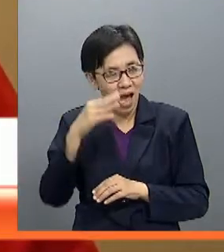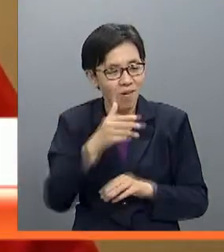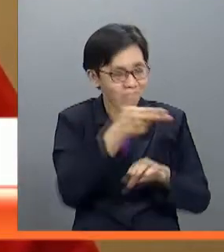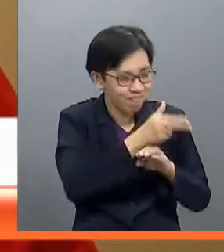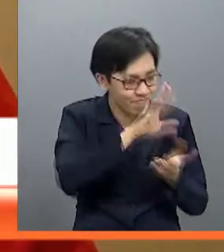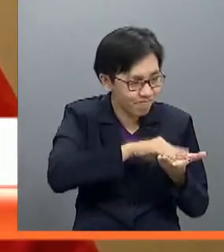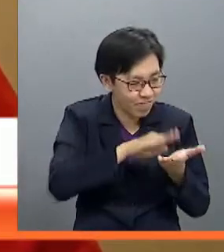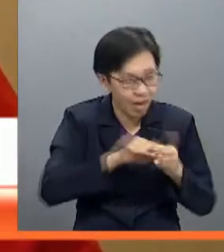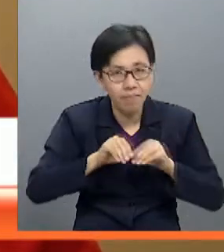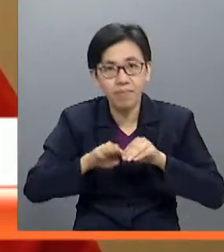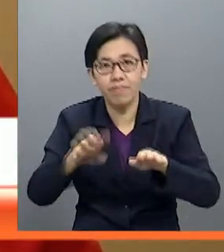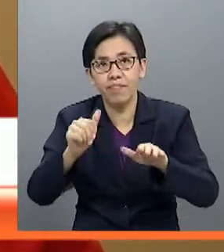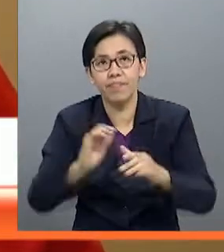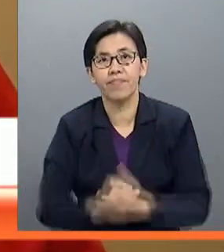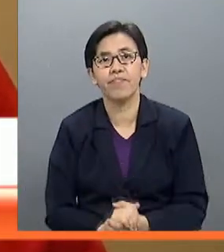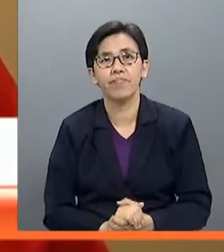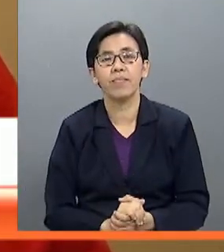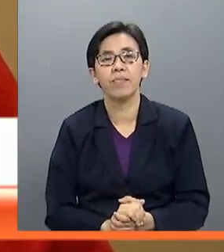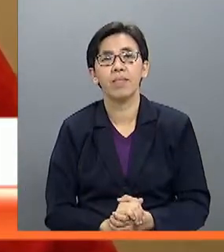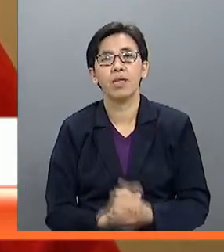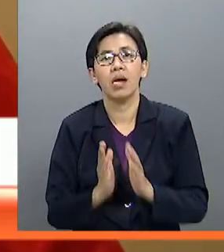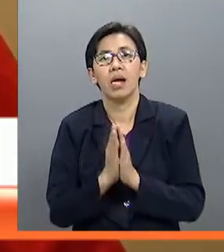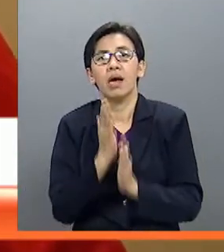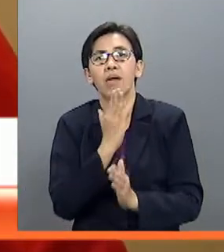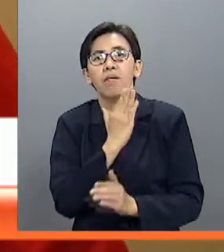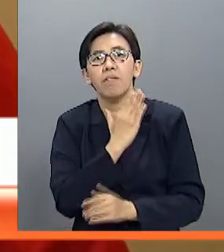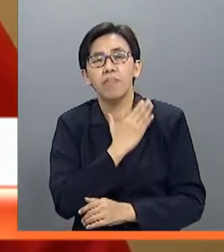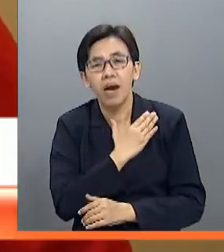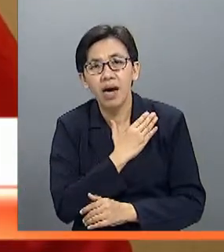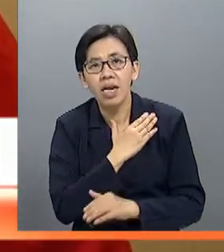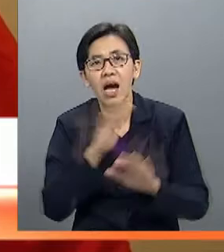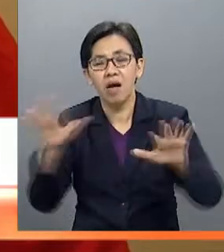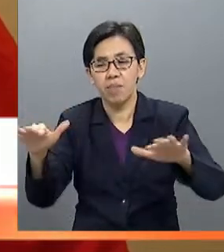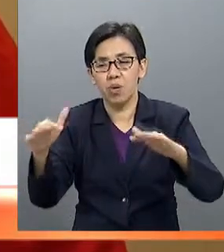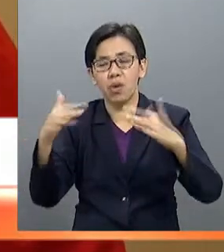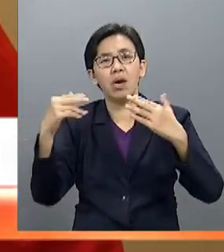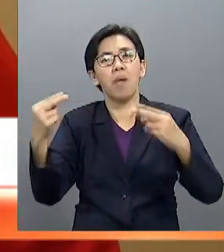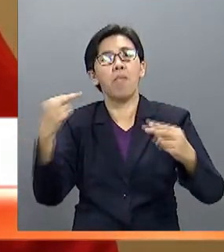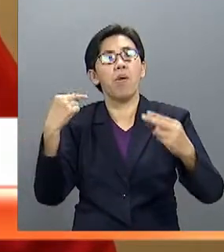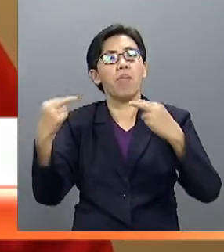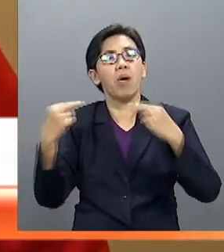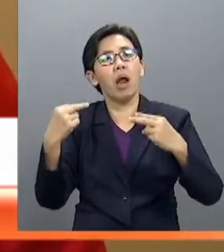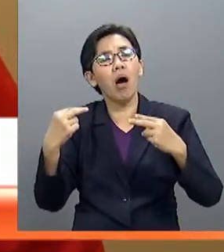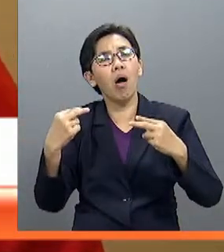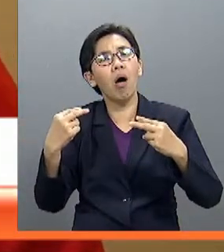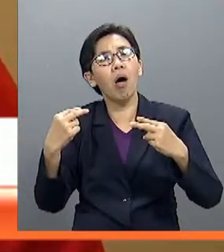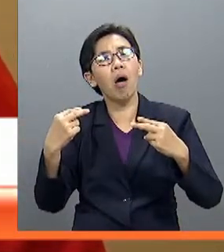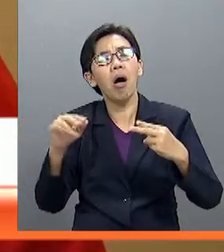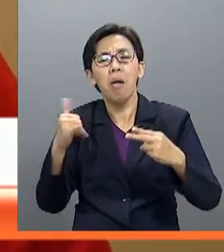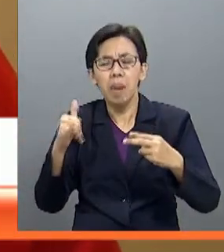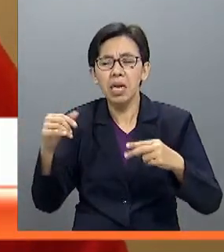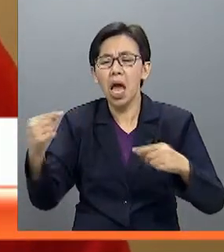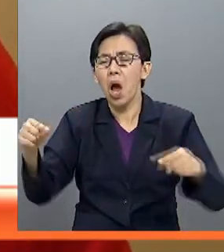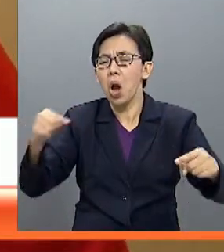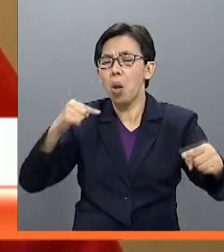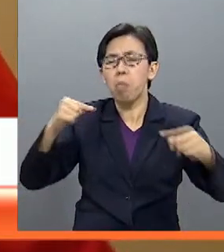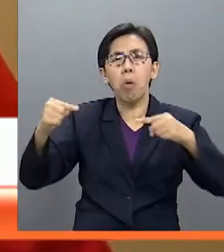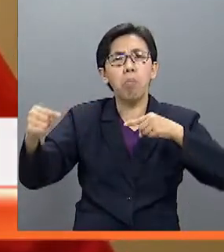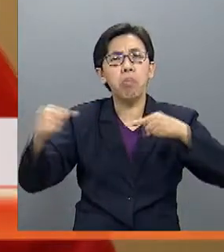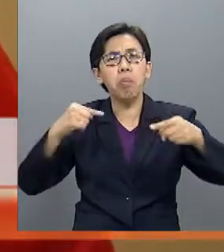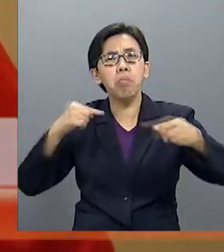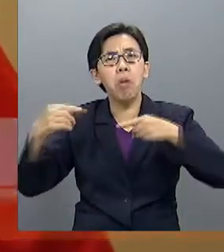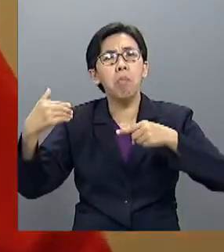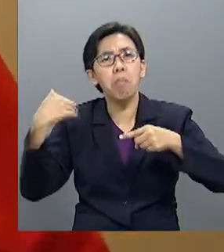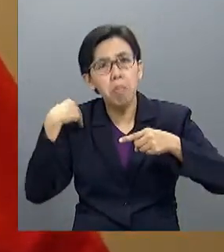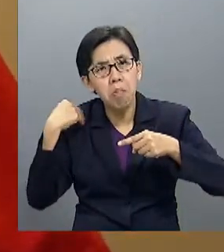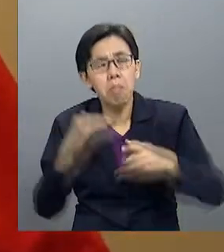นั้นจะมีแค่สายตาจากคนข้างนอกที่เข้ามาจะว่ะบางครั้งก็อาจจะเป็นในส่วนด้านติด้านเป็นด้าน